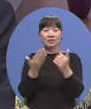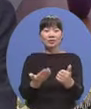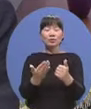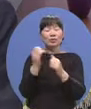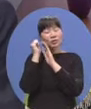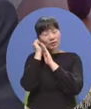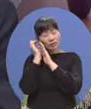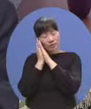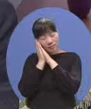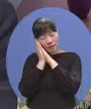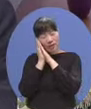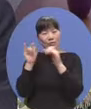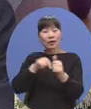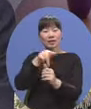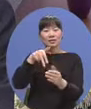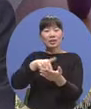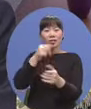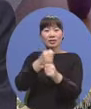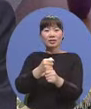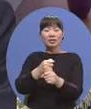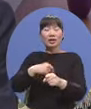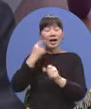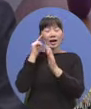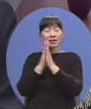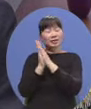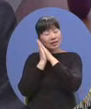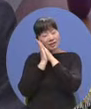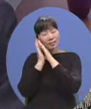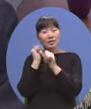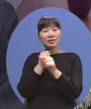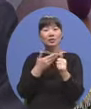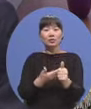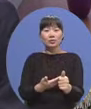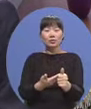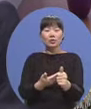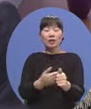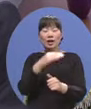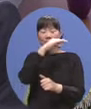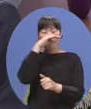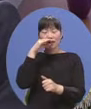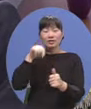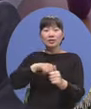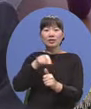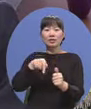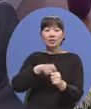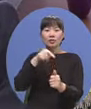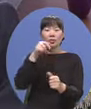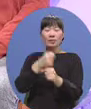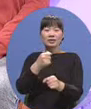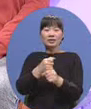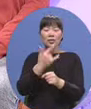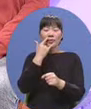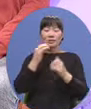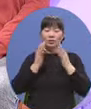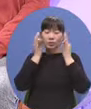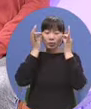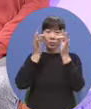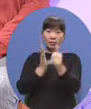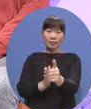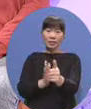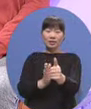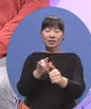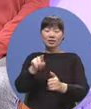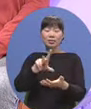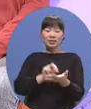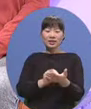수면의식을 하고 그다음에 애들 스스로 잠들게 만들게 하고 그리고 수면 환경을 바람직한 수면 환경으로 만들게 부모님들이 노력하셔야 됩니다. 네.